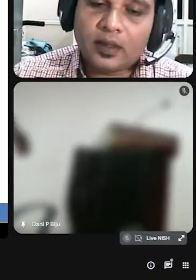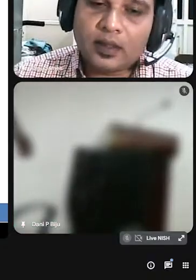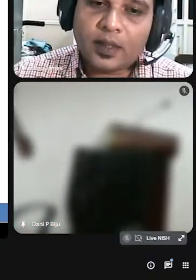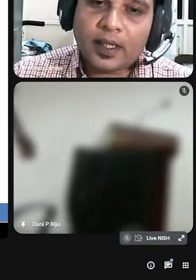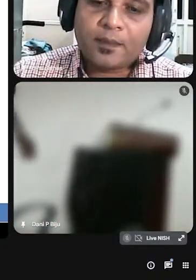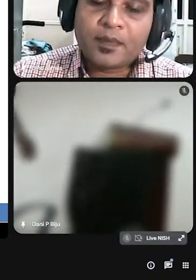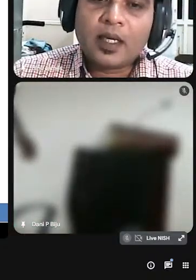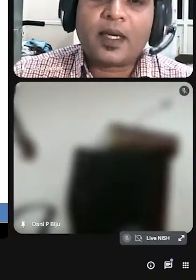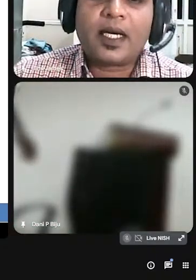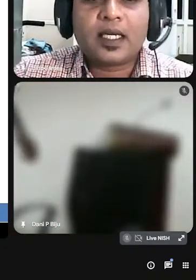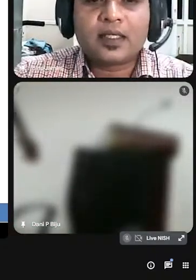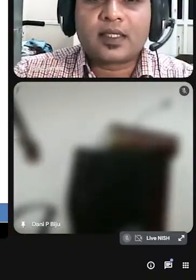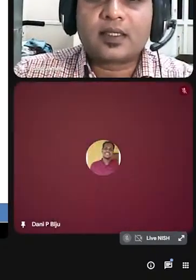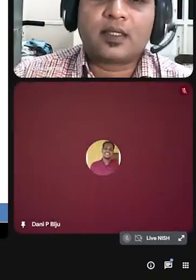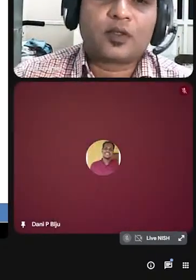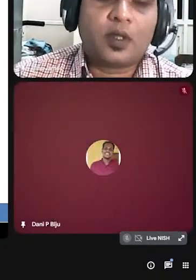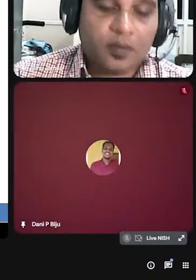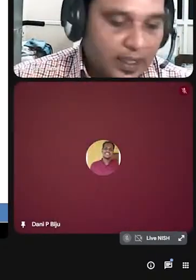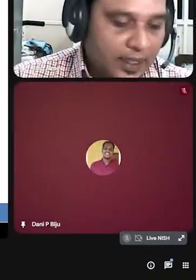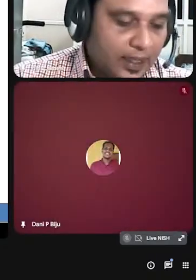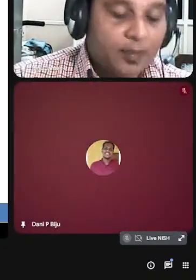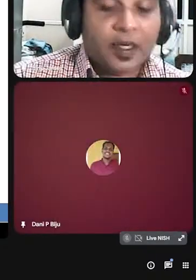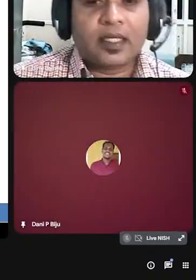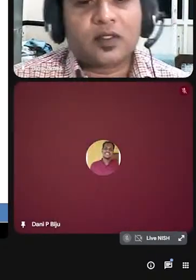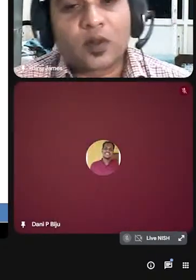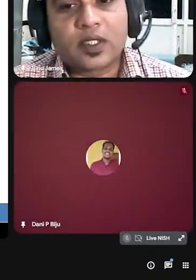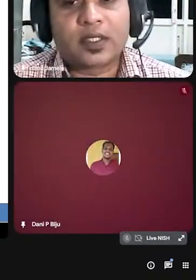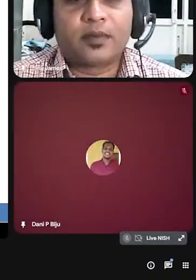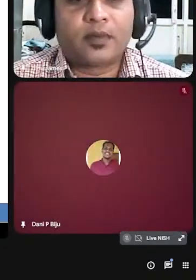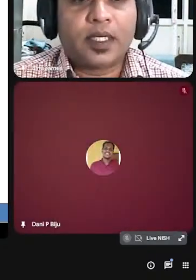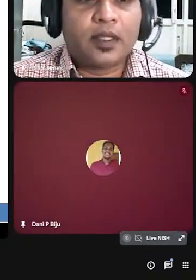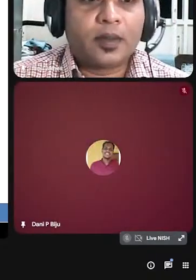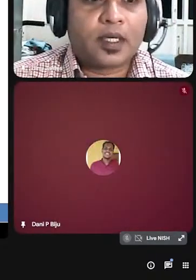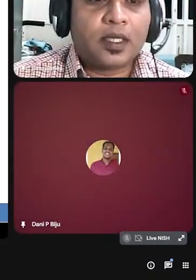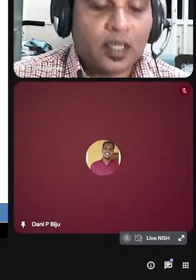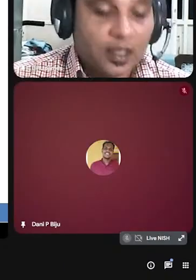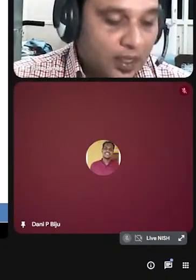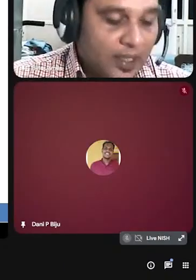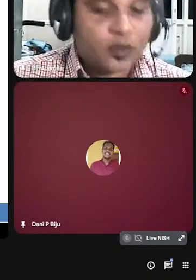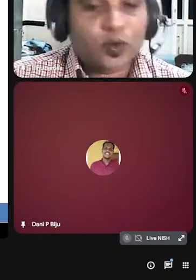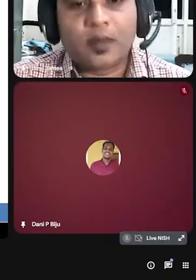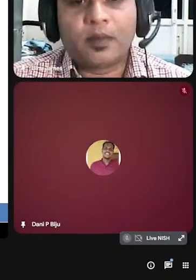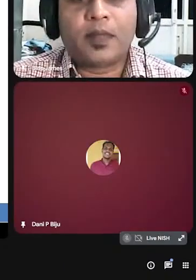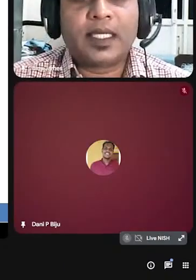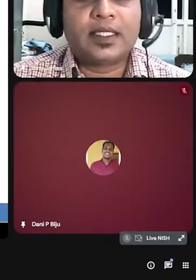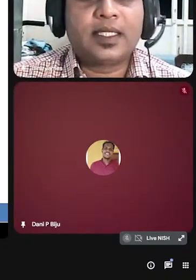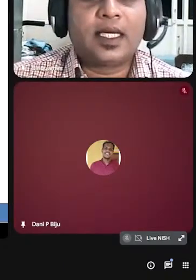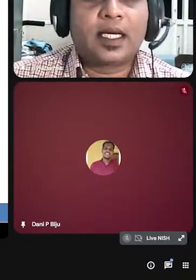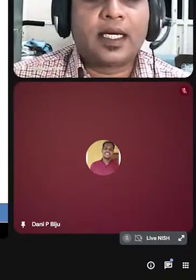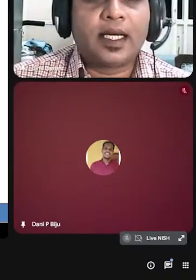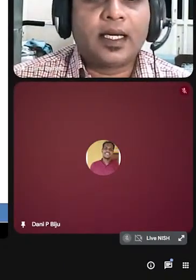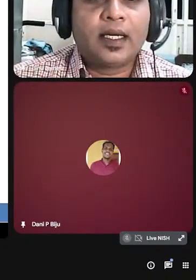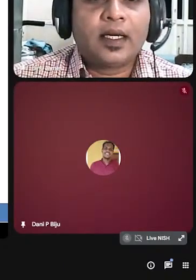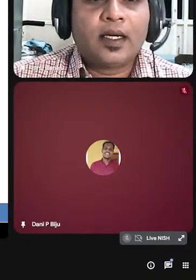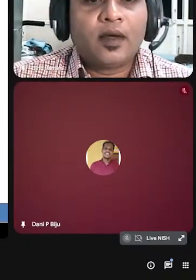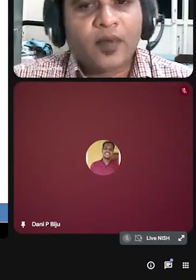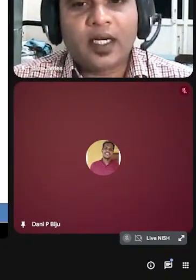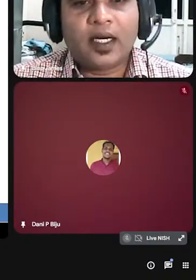ഈ നമ്മുടെ പാർക്കിൻസൺസ് അസുഖം അല്ലെങ്കിൽ പാർക്കിൻസോണിസം എന്ന് പറയുന്ന അസുഖം ബാധിച്ച